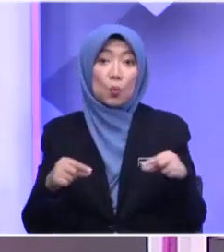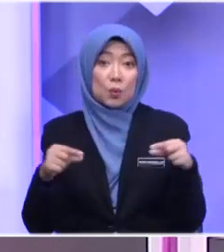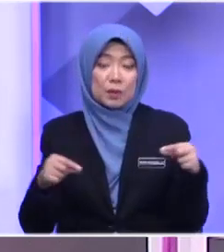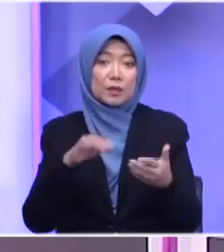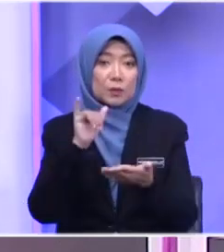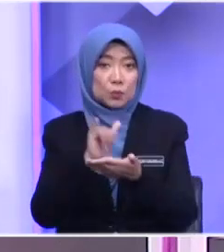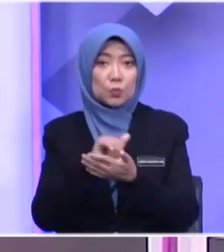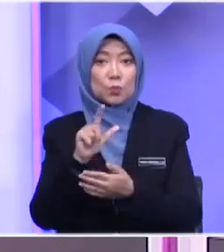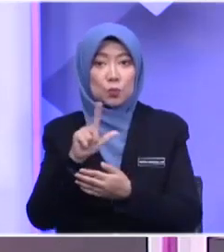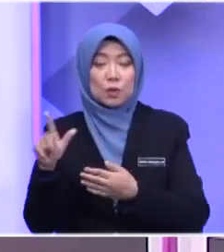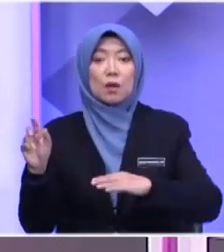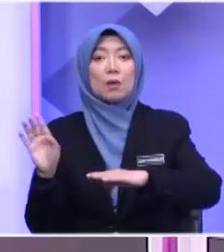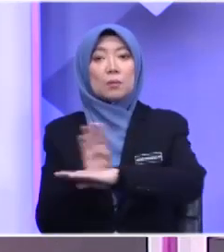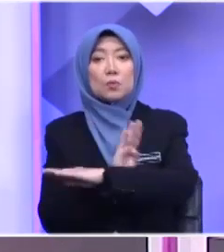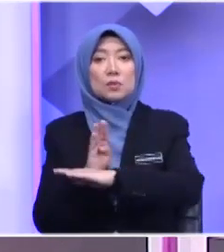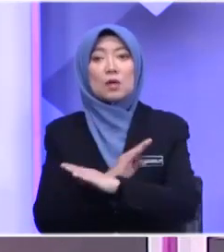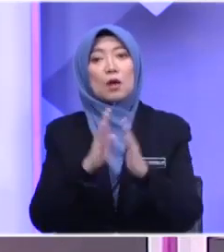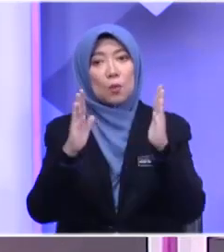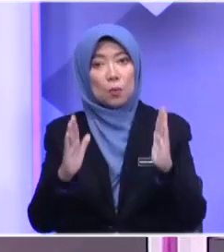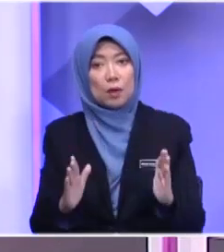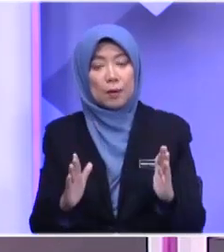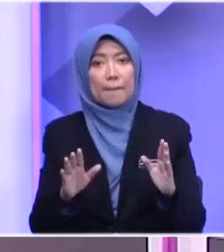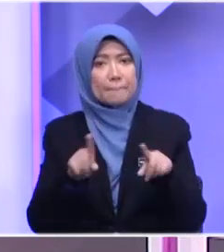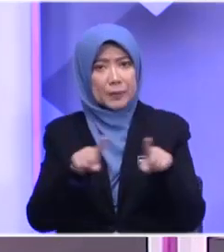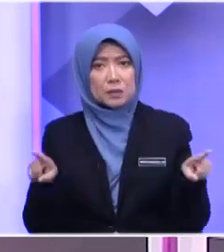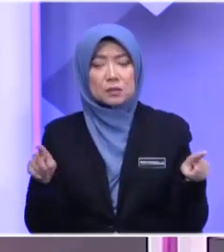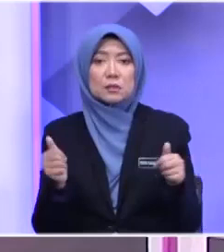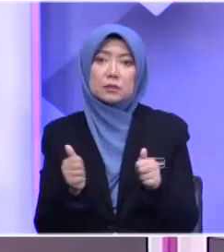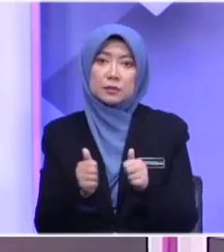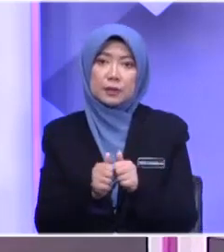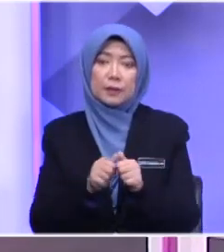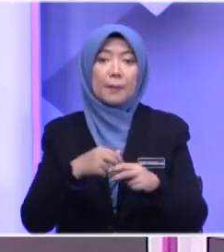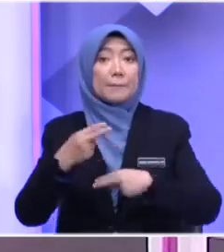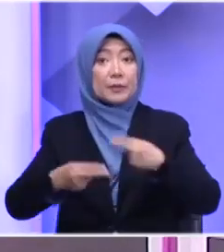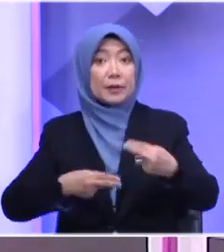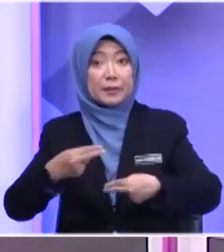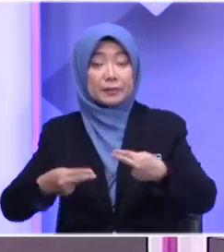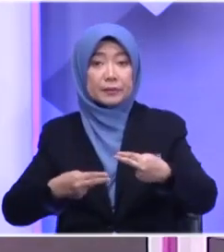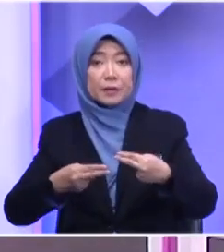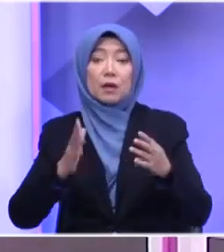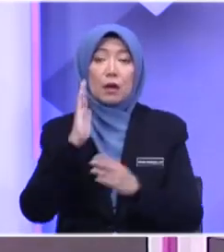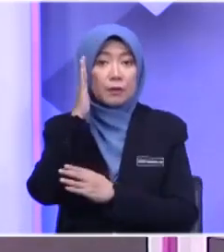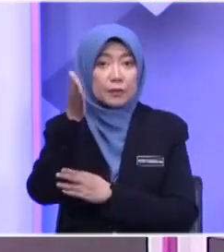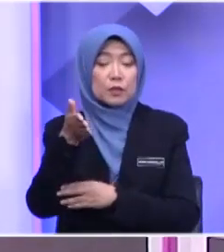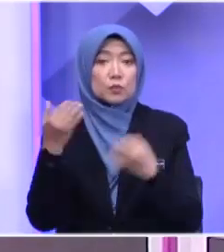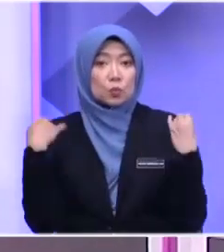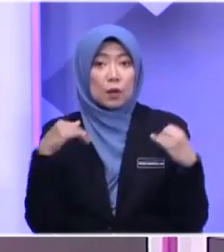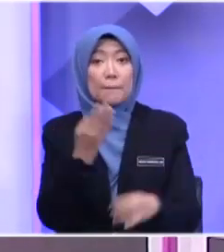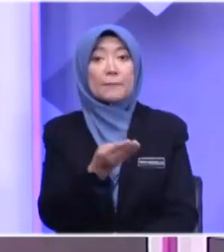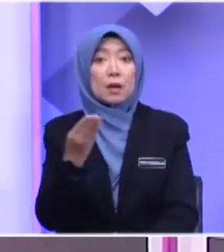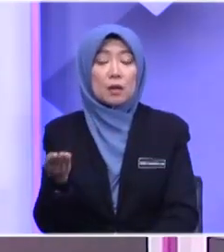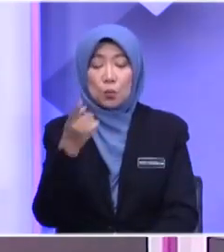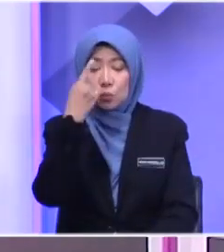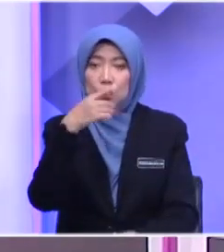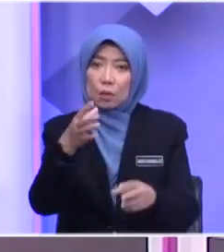Awards bisa dengan penyakit namanya Punya gaya dia nyindir kegiatan jual-beli saja barang atau primatan dan tujuan didapat